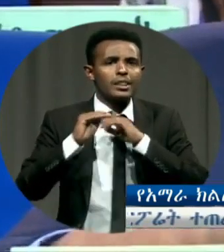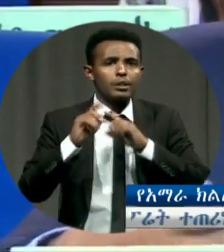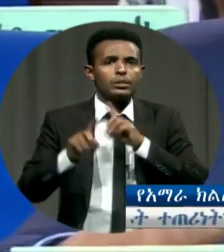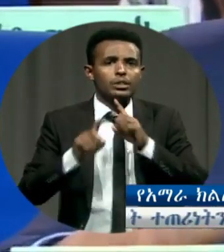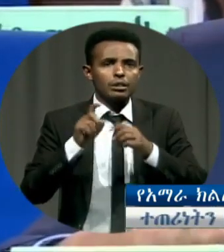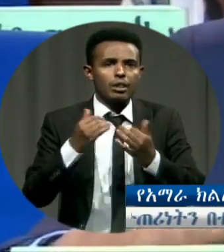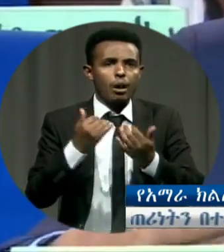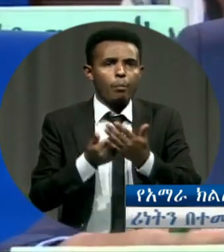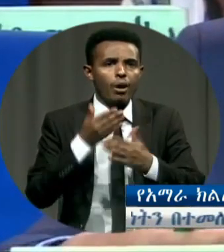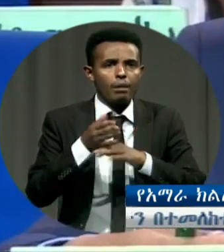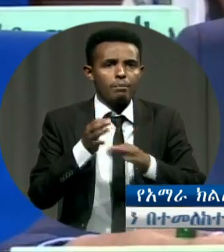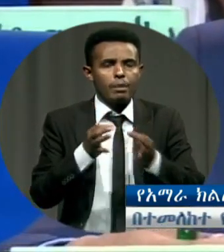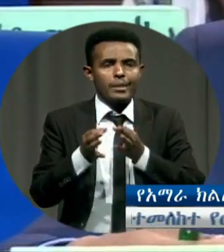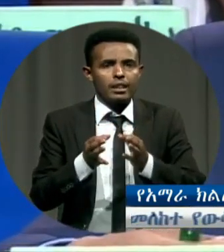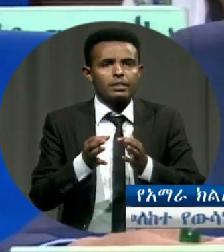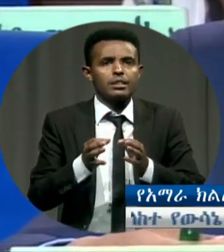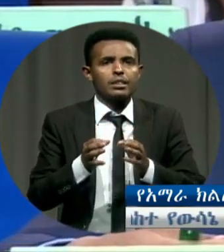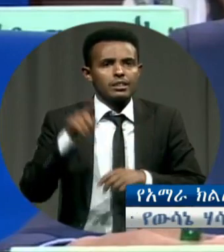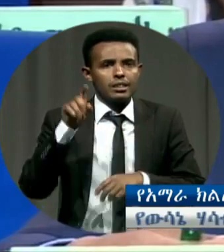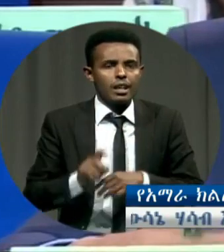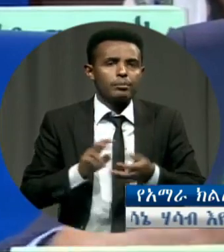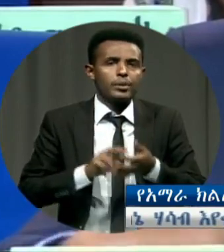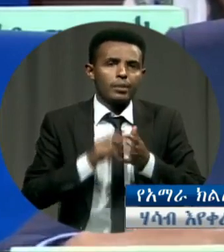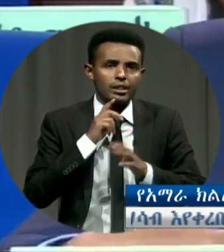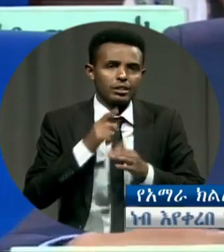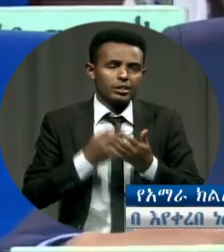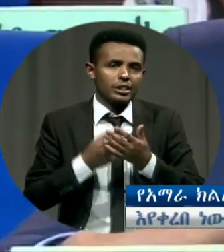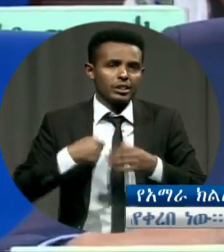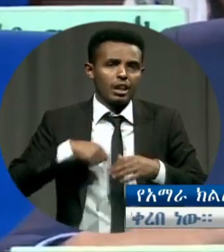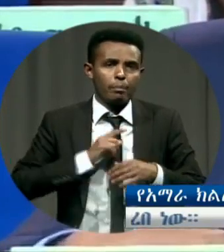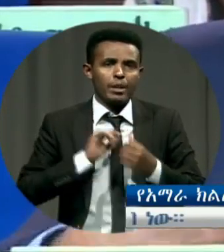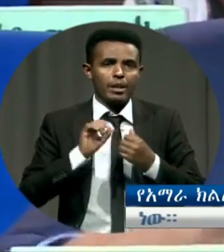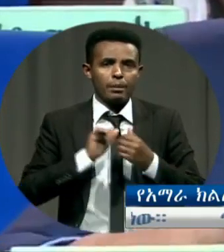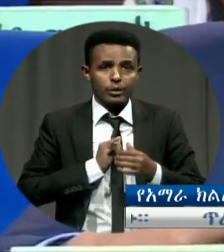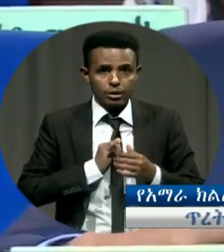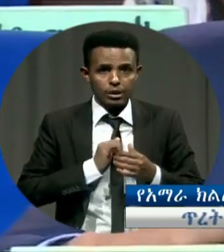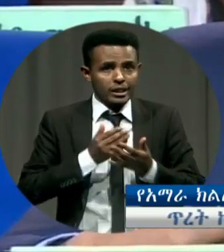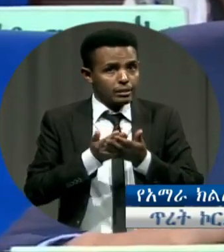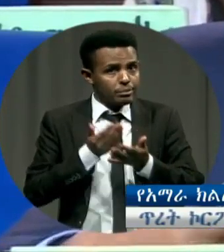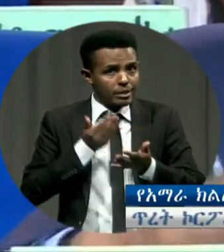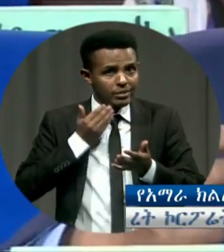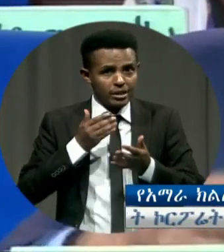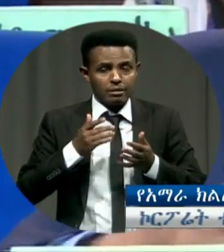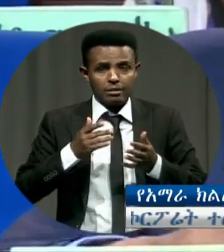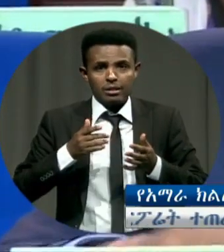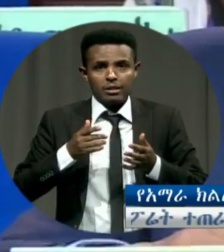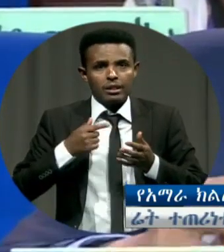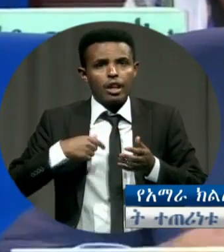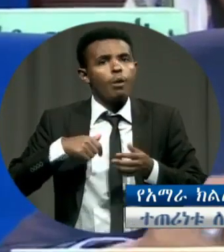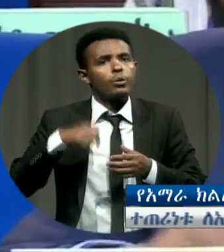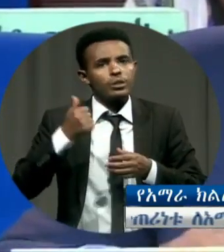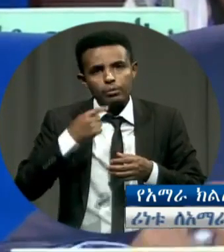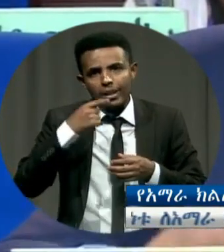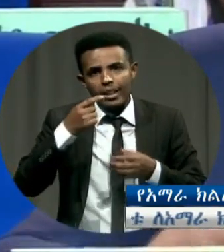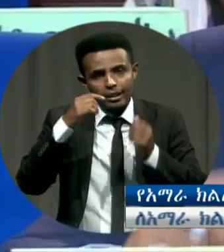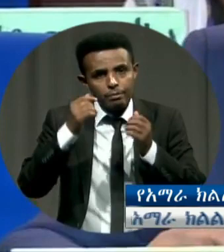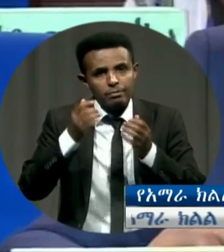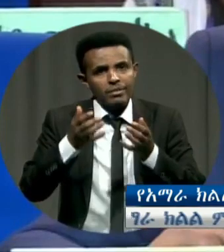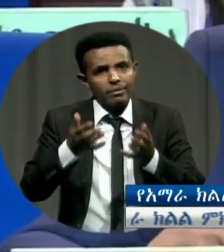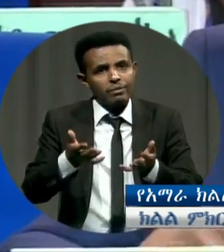ከዚህ በኋላ ማብራራት ስላለብኝ ማለት ነው። አሁን እኛ ባለቤት ሆን ካሁን በፊት ሌሎች ነበር እንዲናገሩ ምፈቅደው። አሁን ግን ይሄ የምክር ቤት አባል በሙሉ